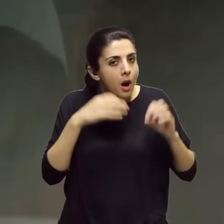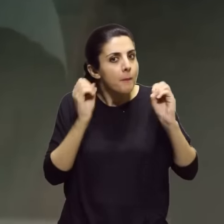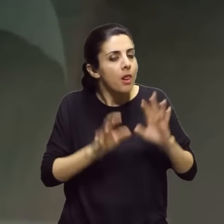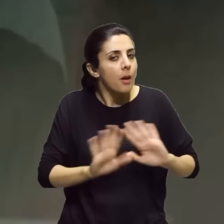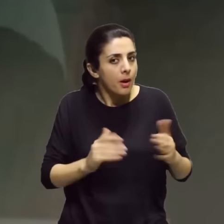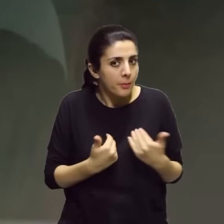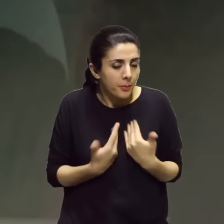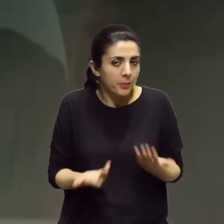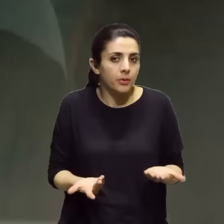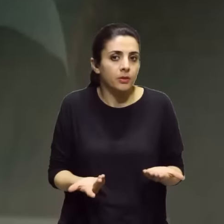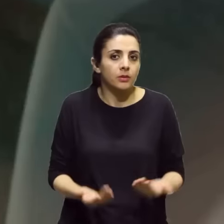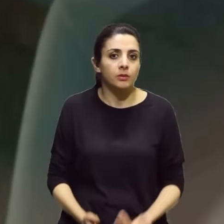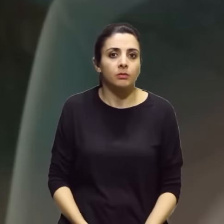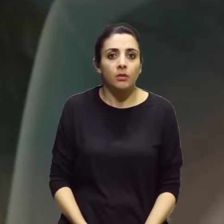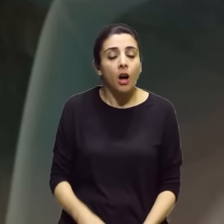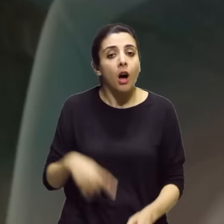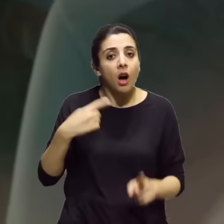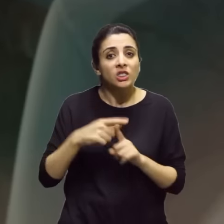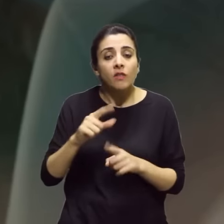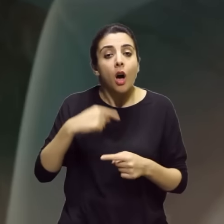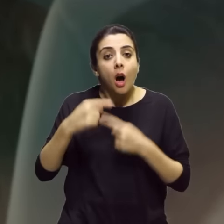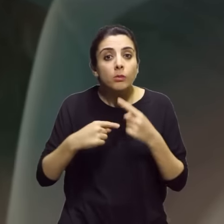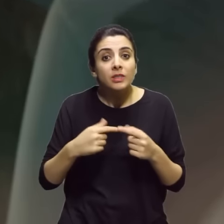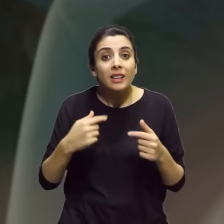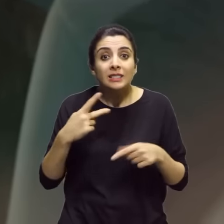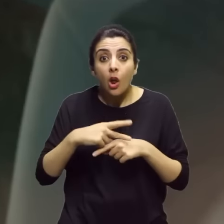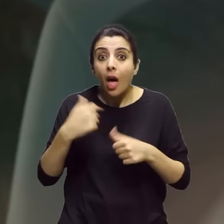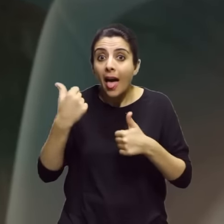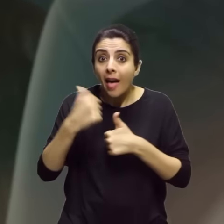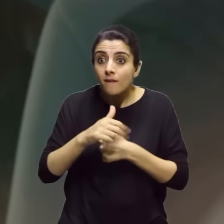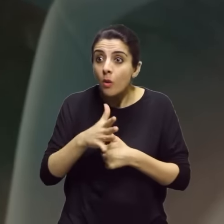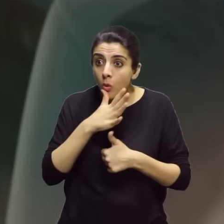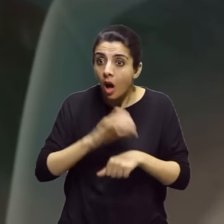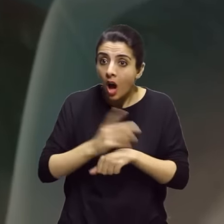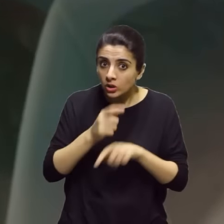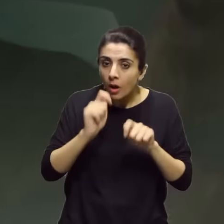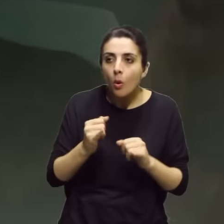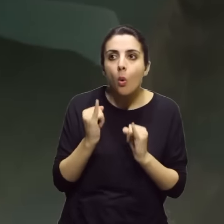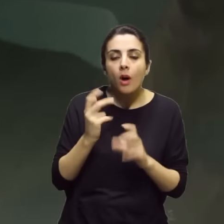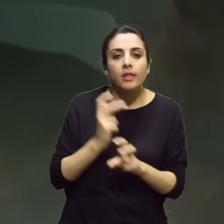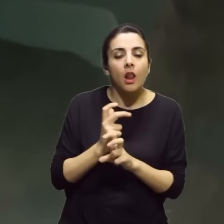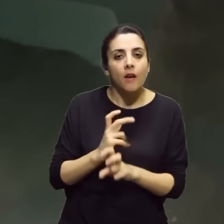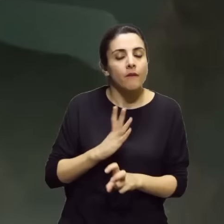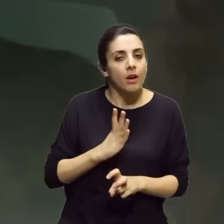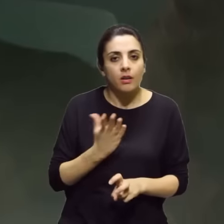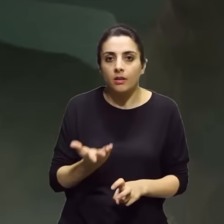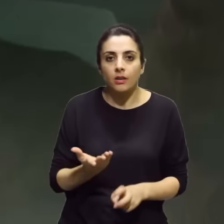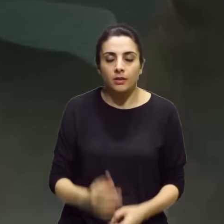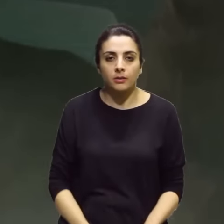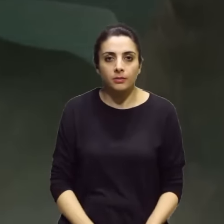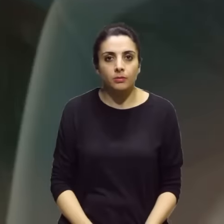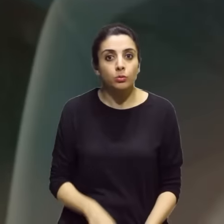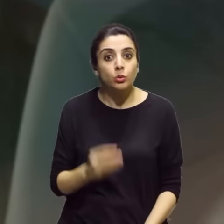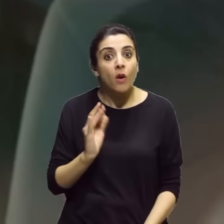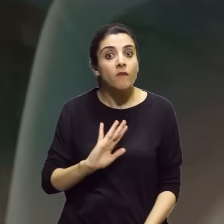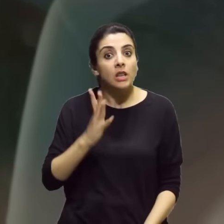durumda yalnız bırakır mıyım hiç? Hem üstelik Cevdet amca Zeyno'nun evli olduğunu bile bile kaçırtıyorsa bu iş sakat abi. Bu